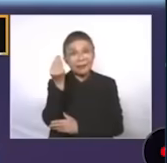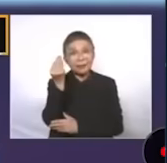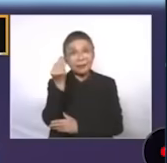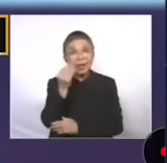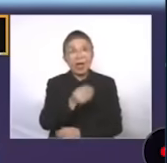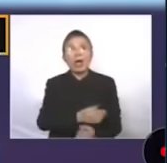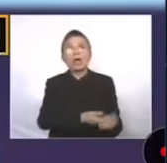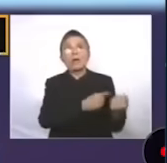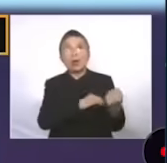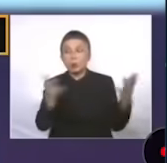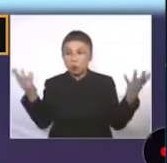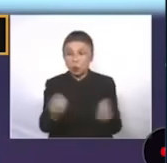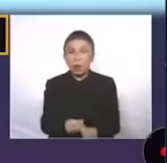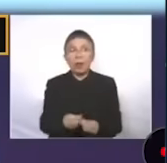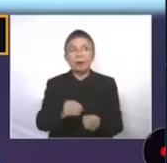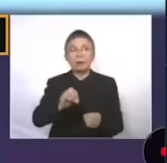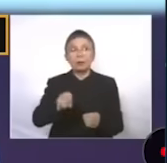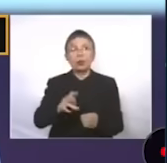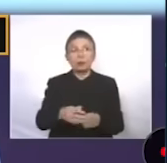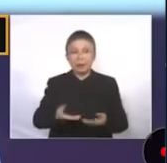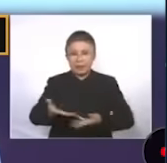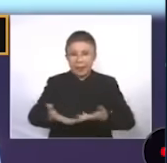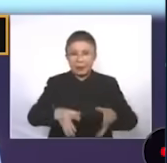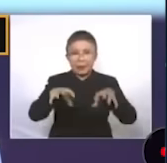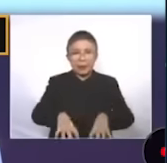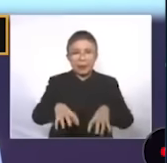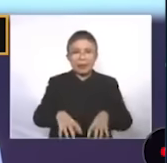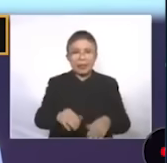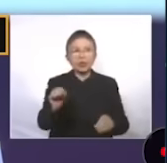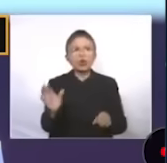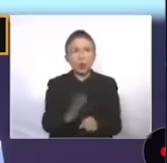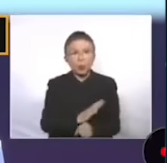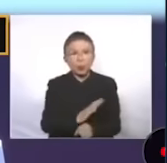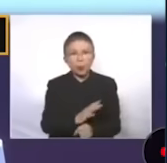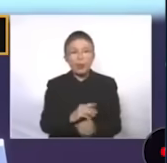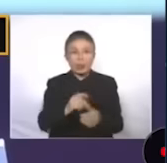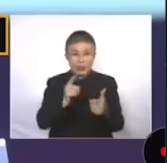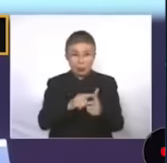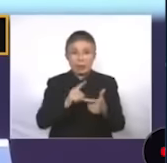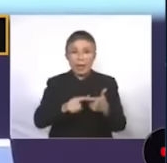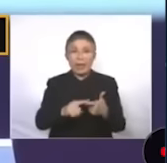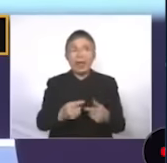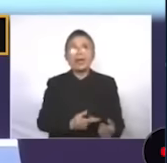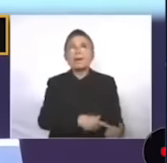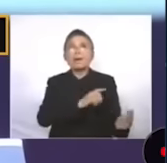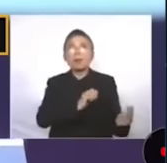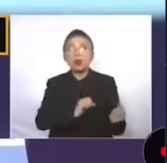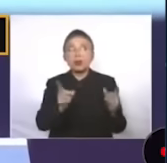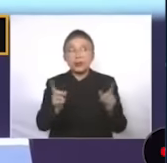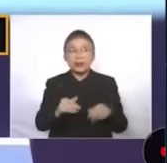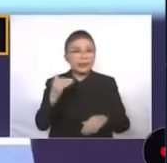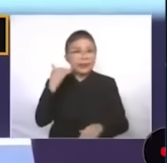ternyata bohong Oh ternyata ini dan netizen di Indonesia itu sebetulnya paling tidak suka